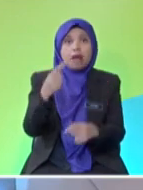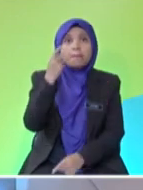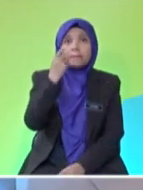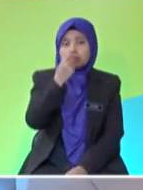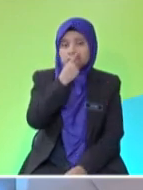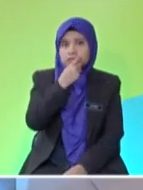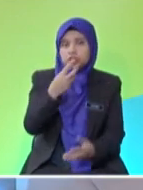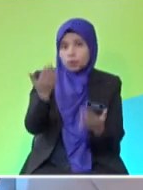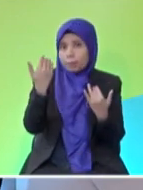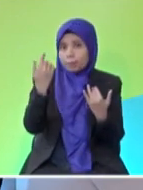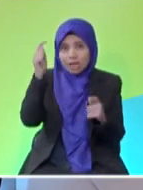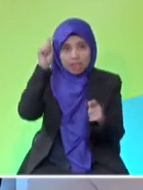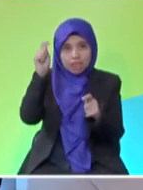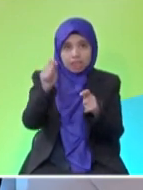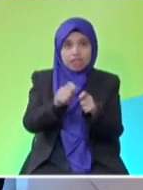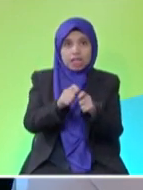objek